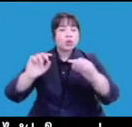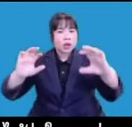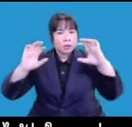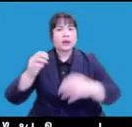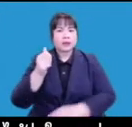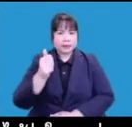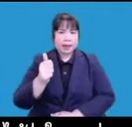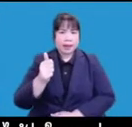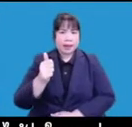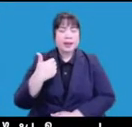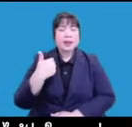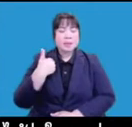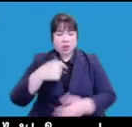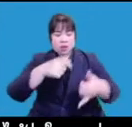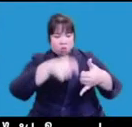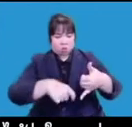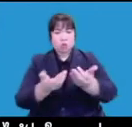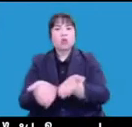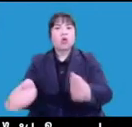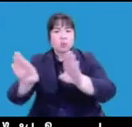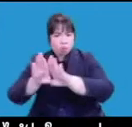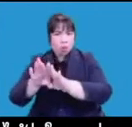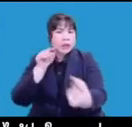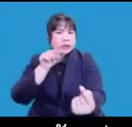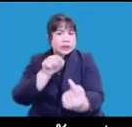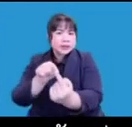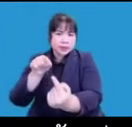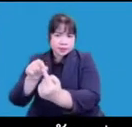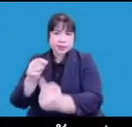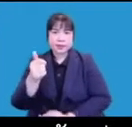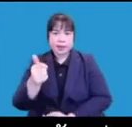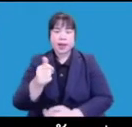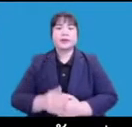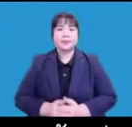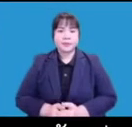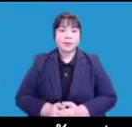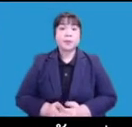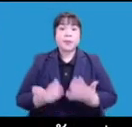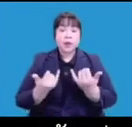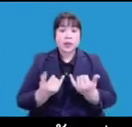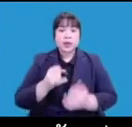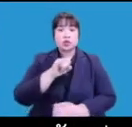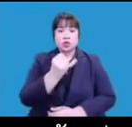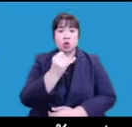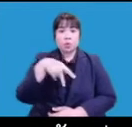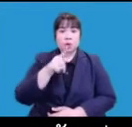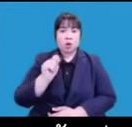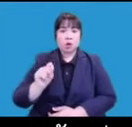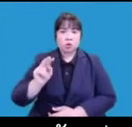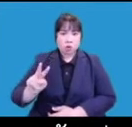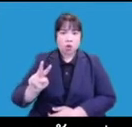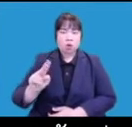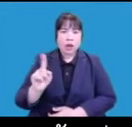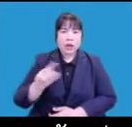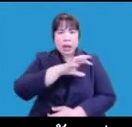หลายมิตินอกจากนั้นยังลงเป็นรายครัวเรือนรายคนได้อันนี้สำคัญมากนะฮะการที่มีจปทเนี่ยสามารถทำให้เราเนี่ยนำมาใ